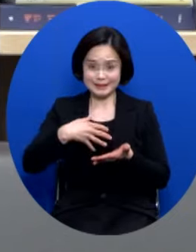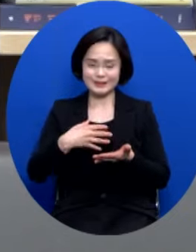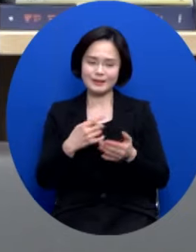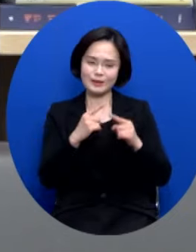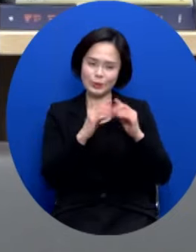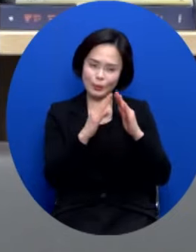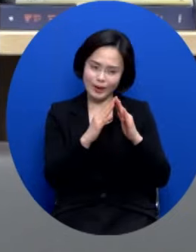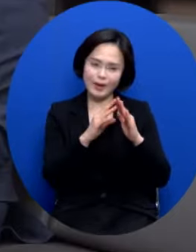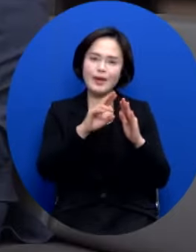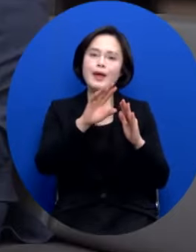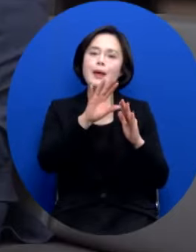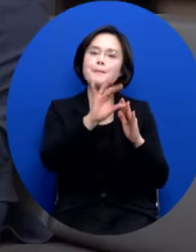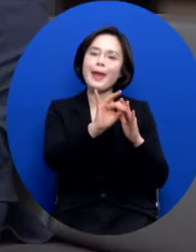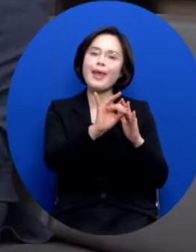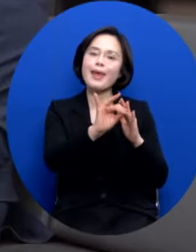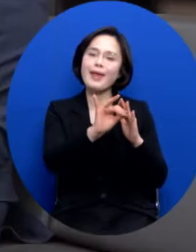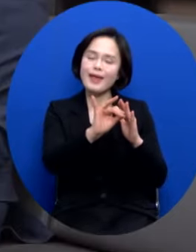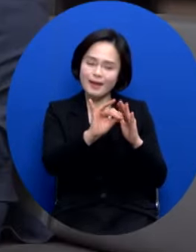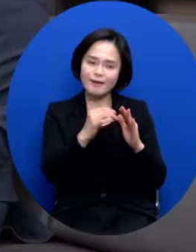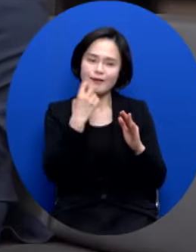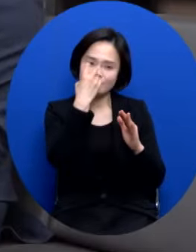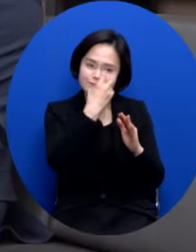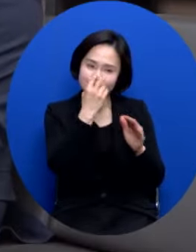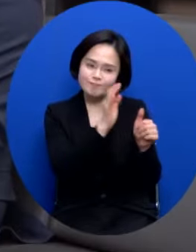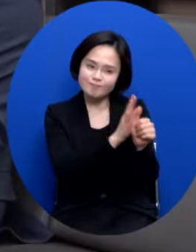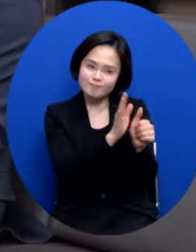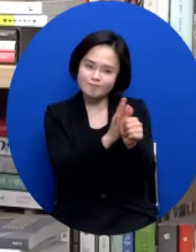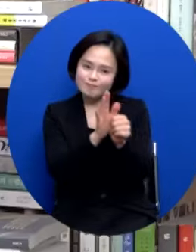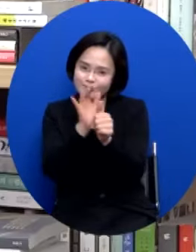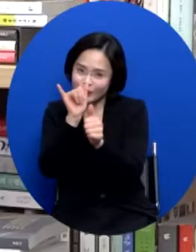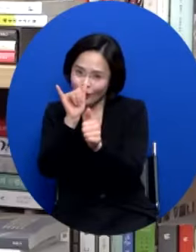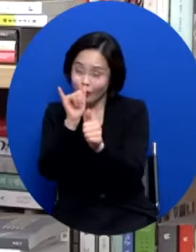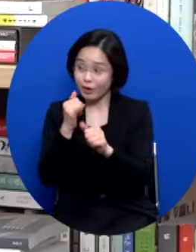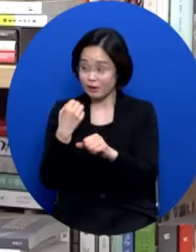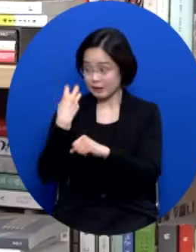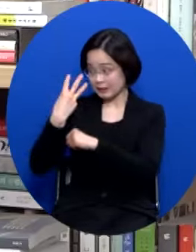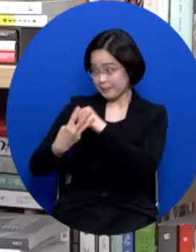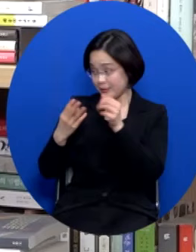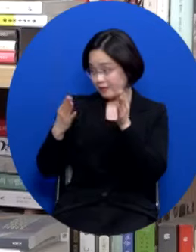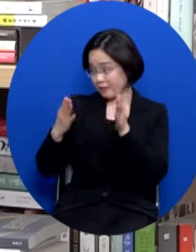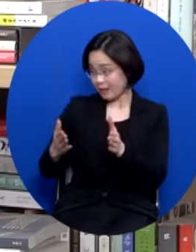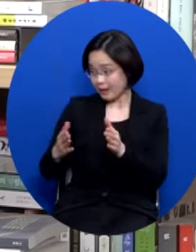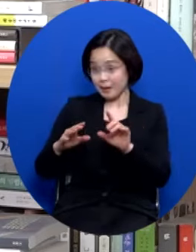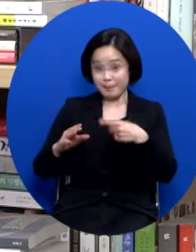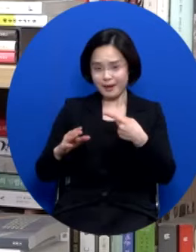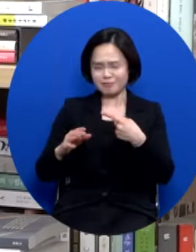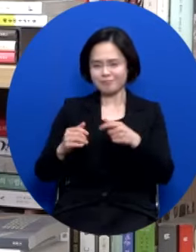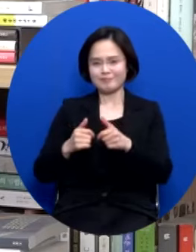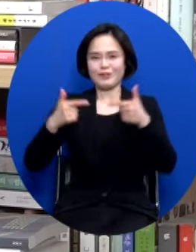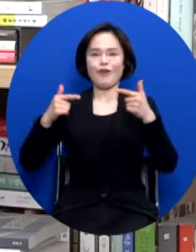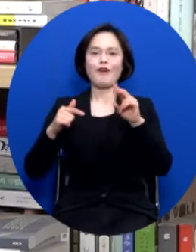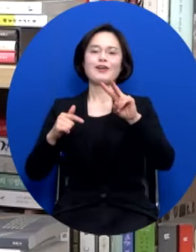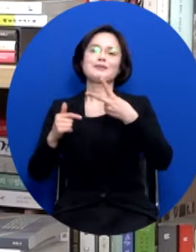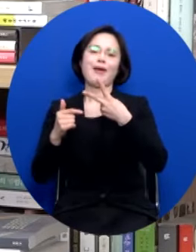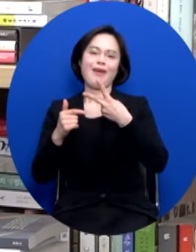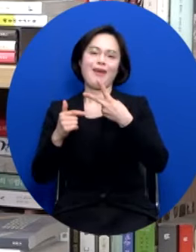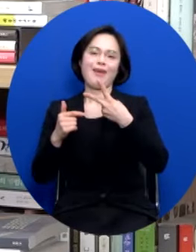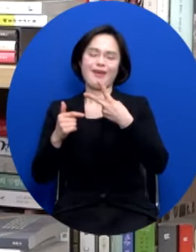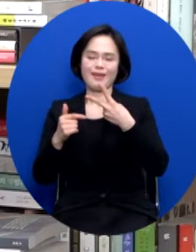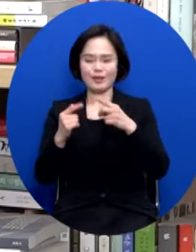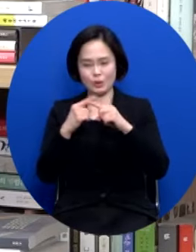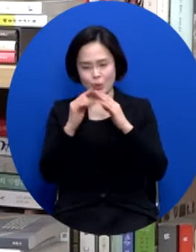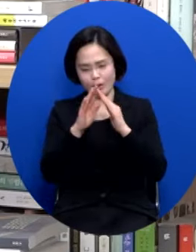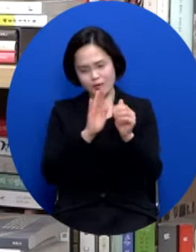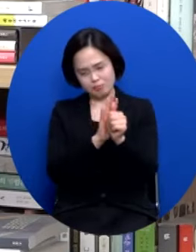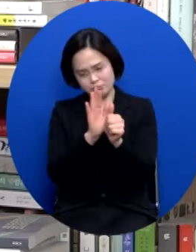3년 동안 100개 미자립 교회를 200개 교회로 늘렸습니다. 그 교회들을 더 임파워링하고 격려하는 이제